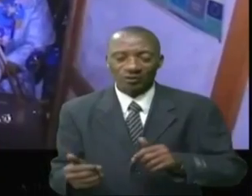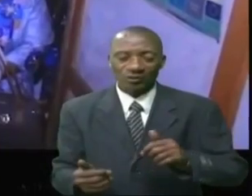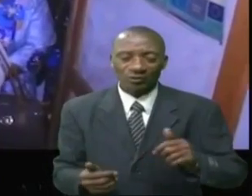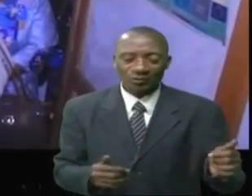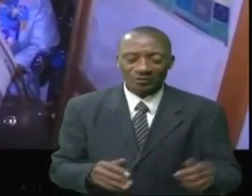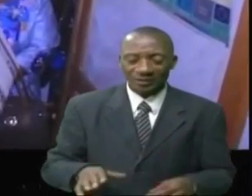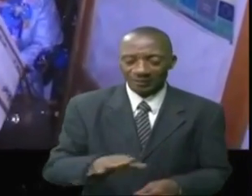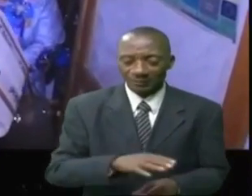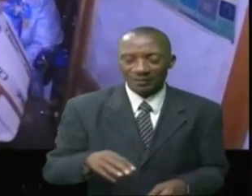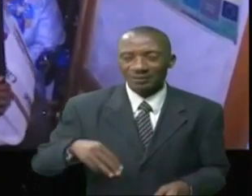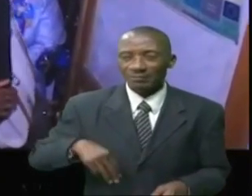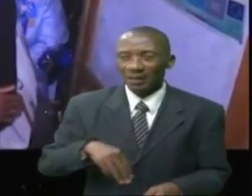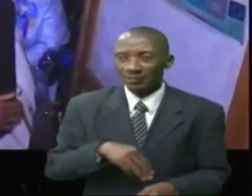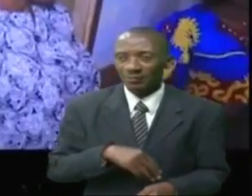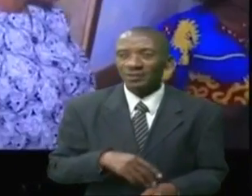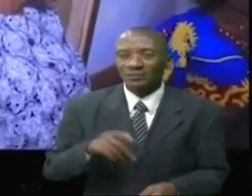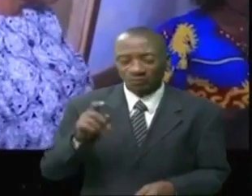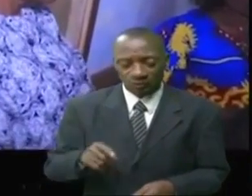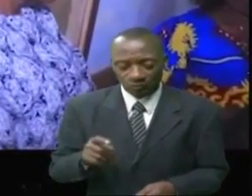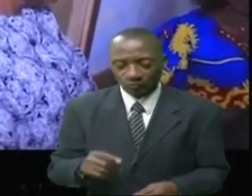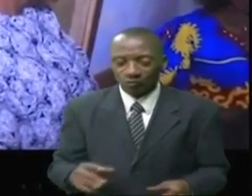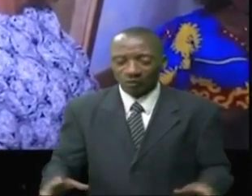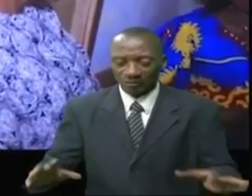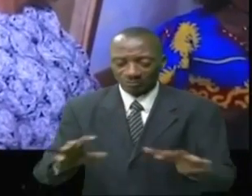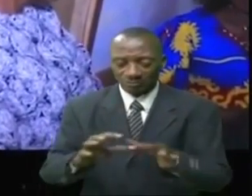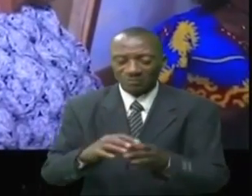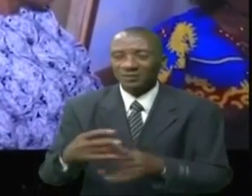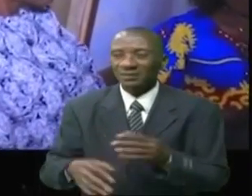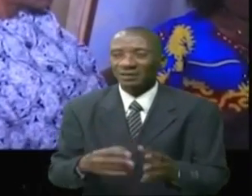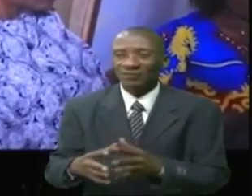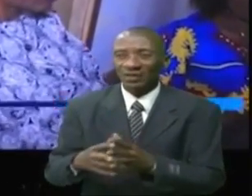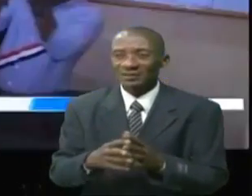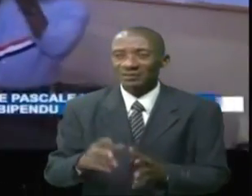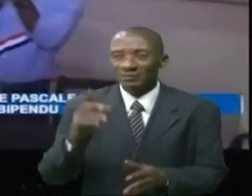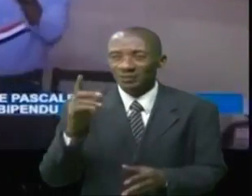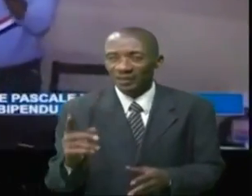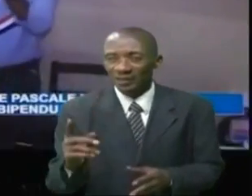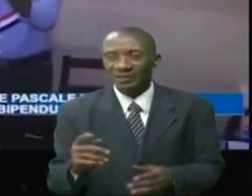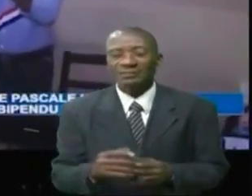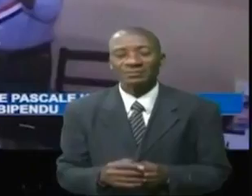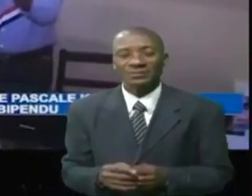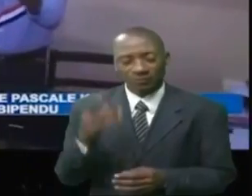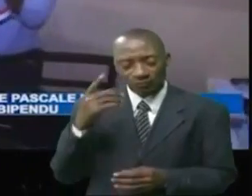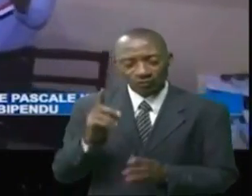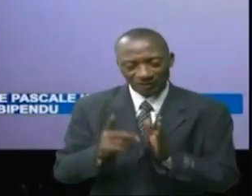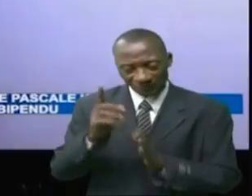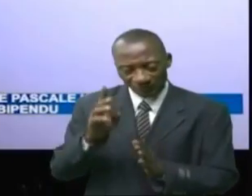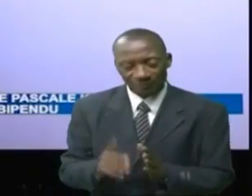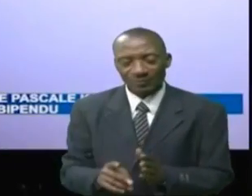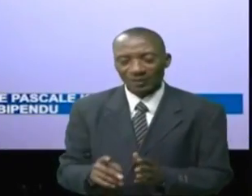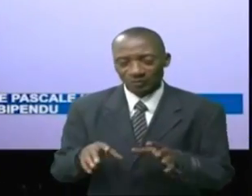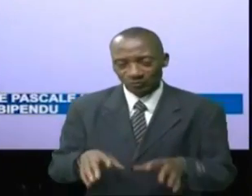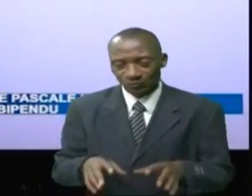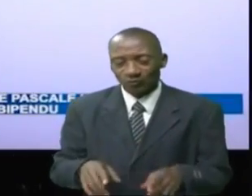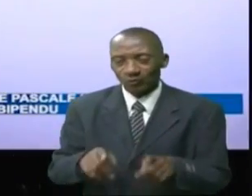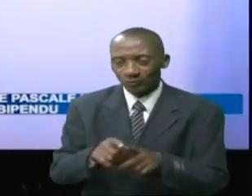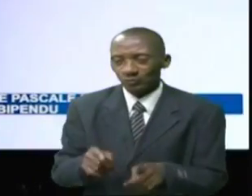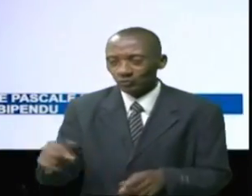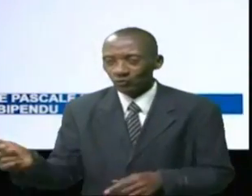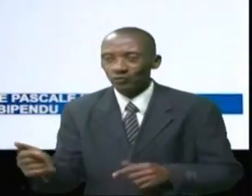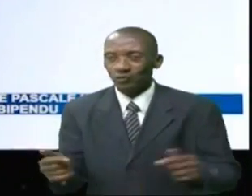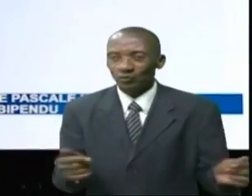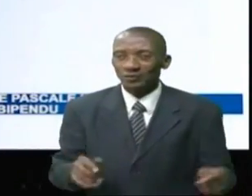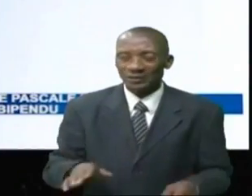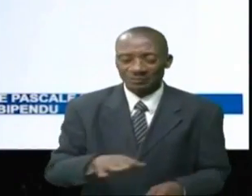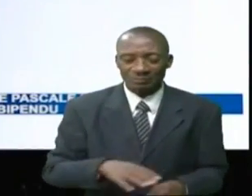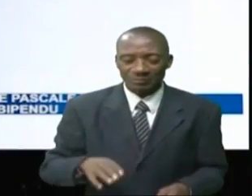dit. En pleine campagne agricole, le ministre Mpanda s'évertue également à la viabilisation des structures sous sa